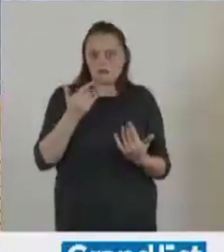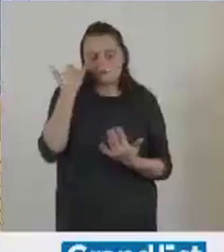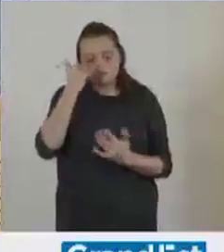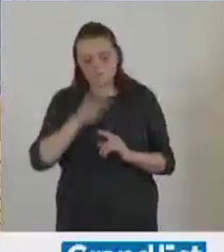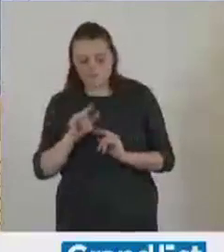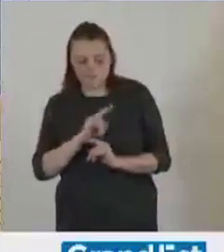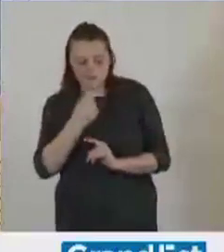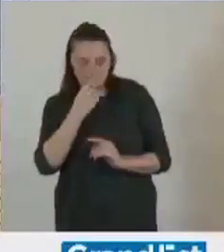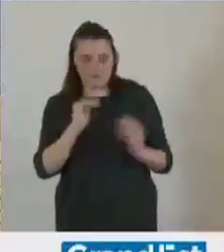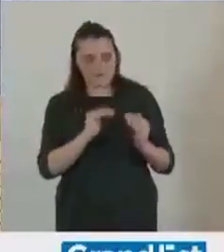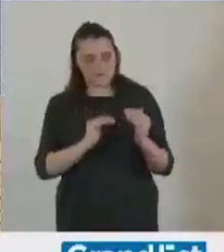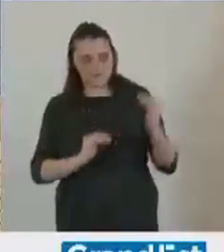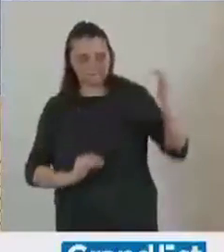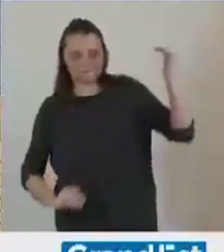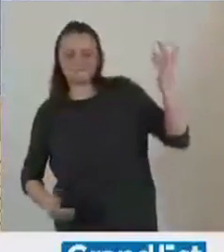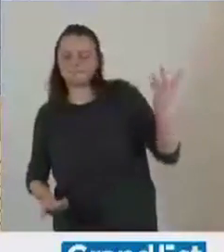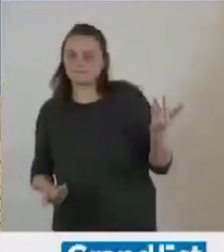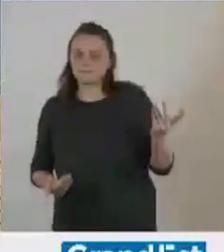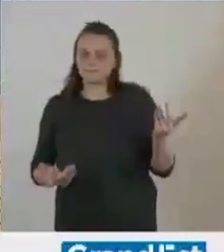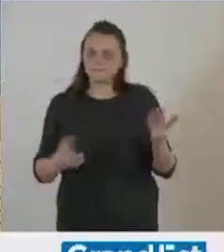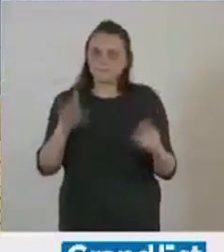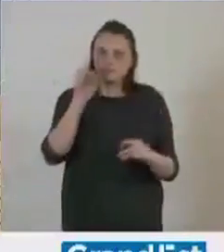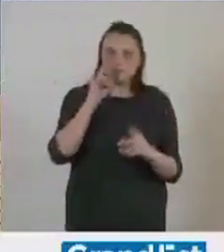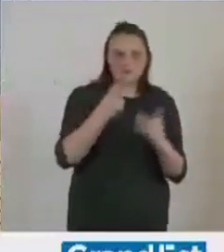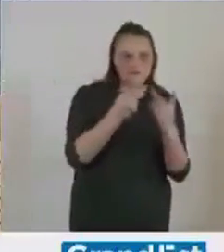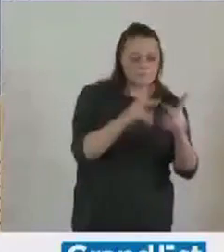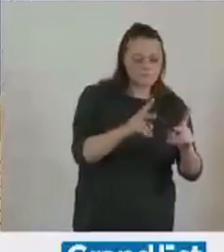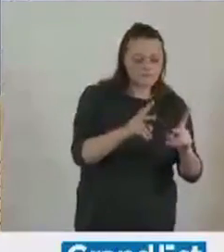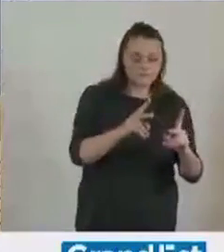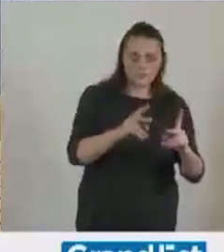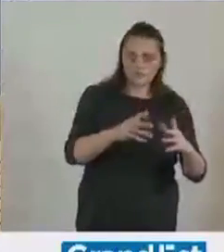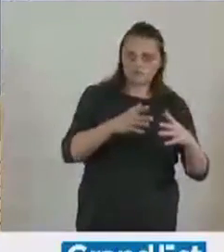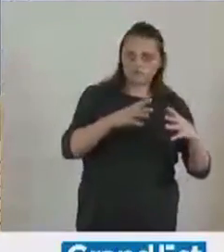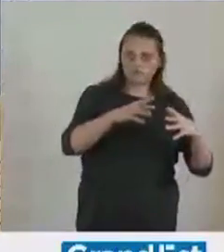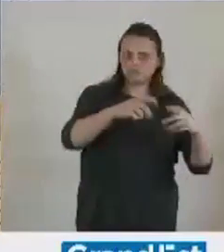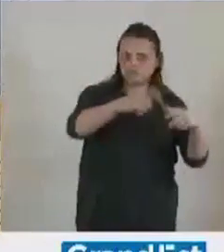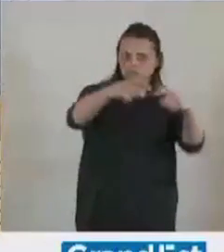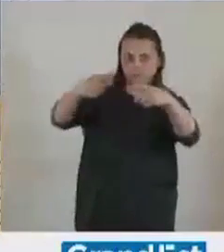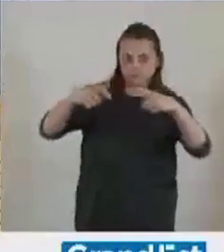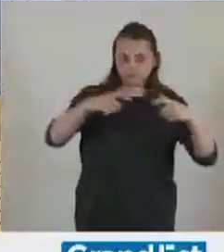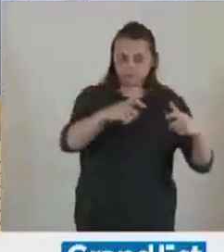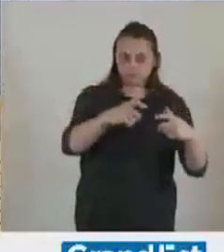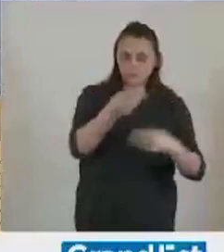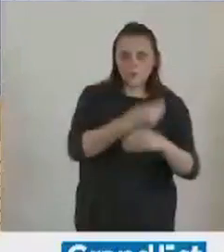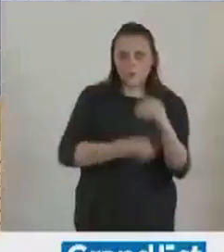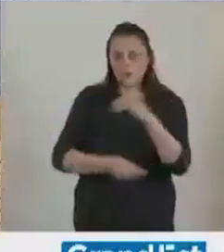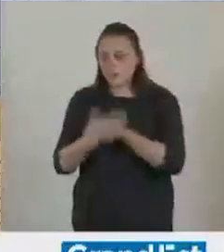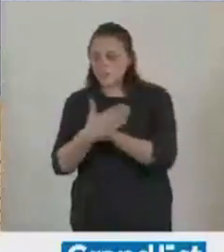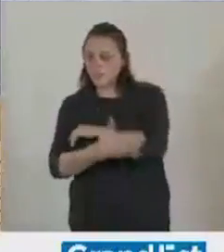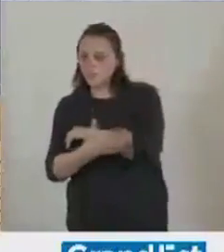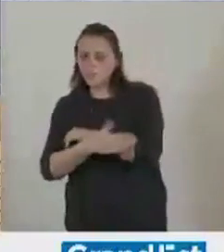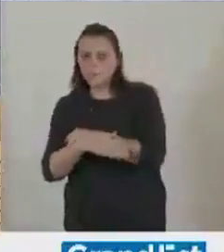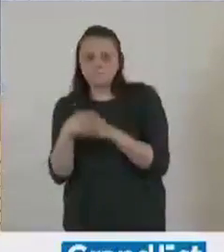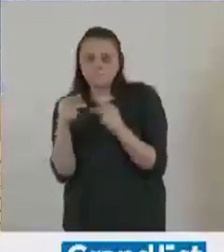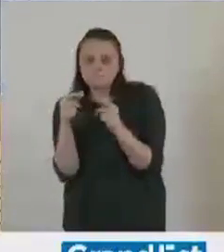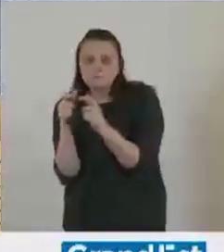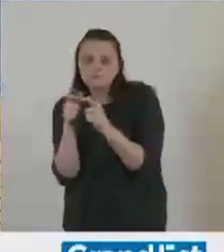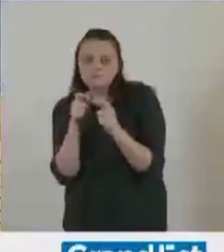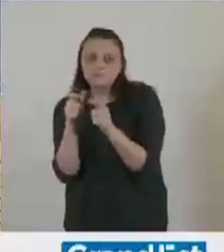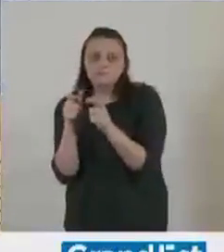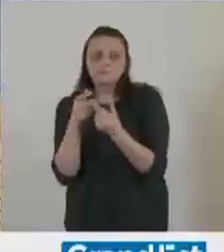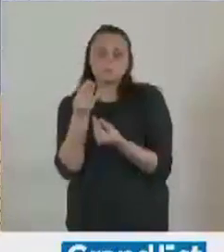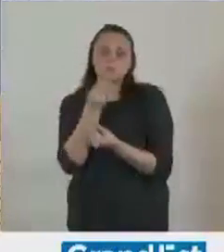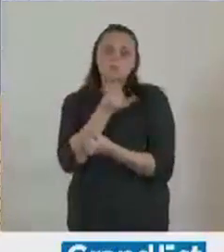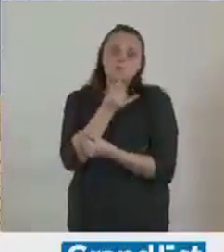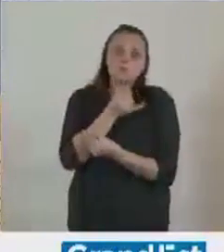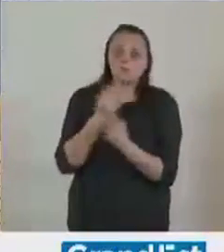creuser entre, d'un côté, les agglomérations les plus denses et, de l'autre, des territoires ruraux souvent peu